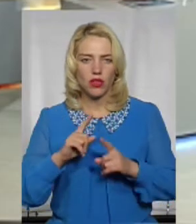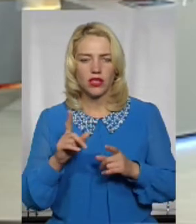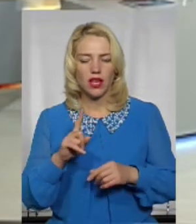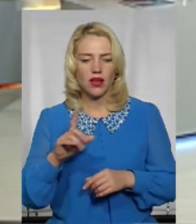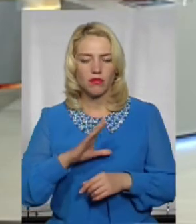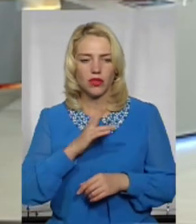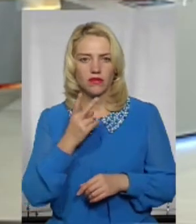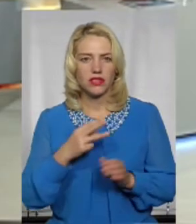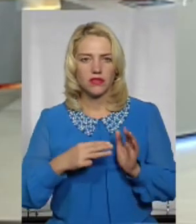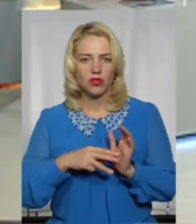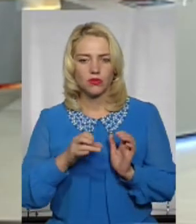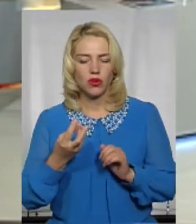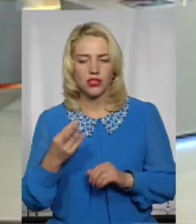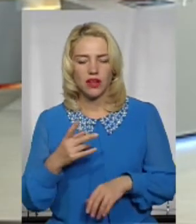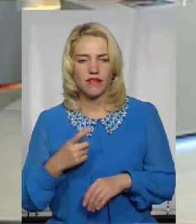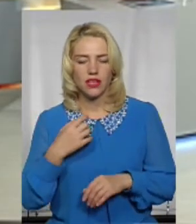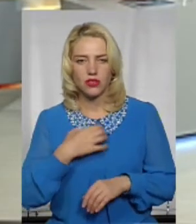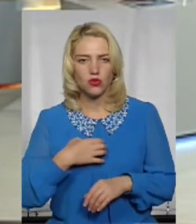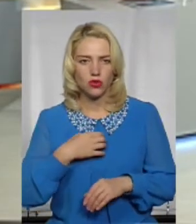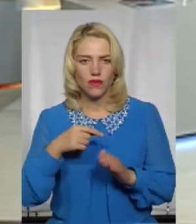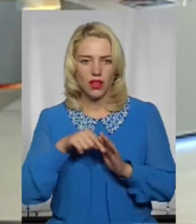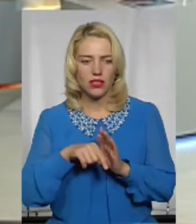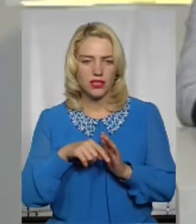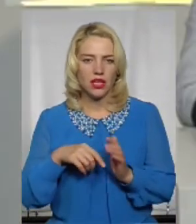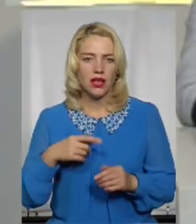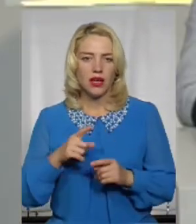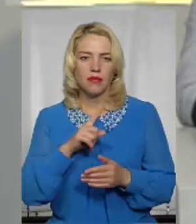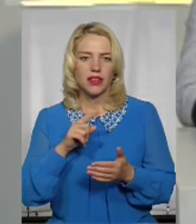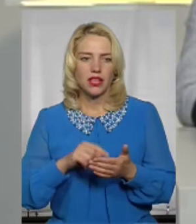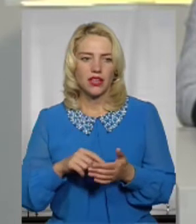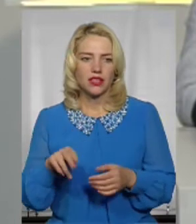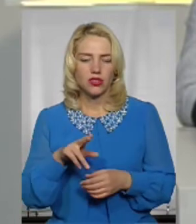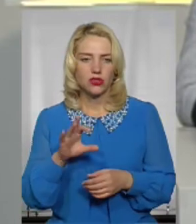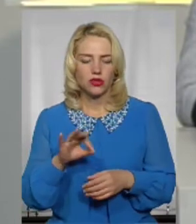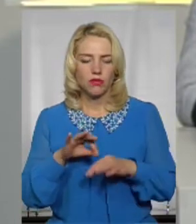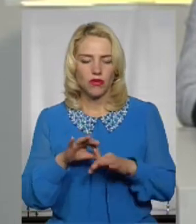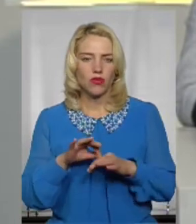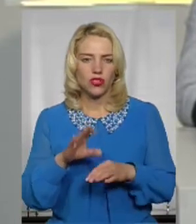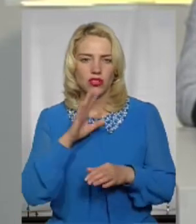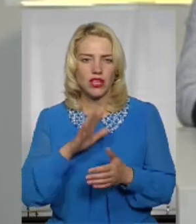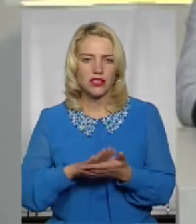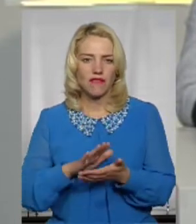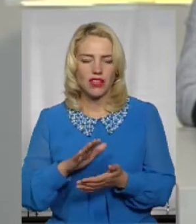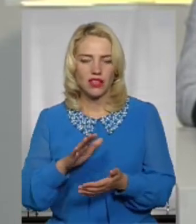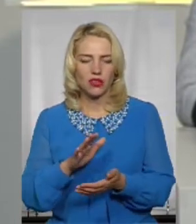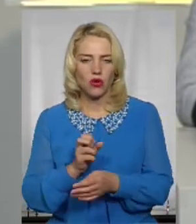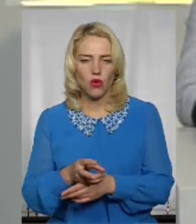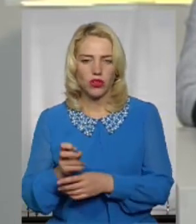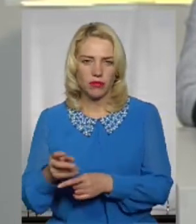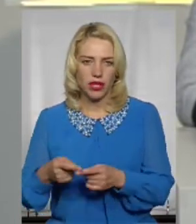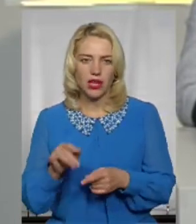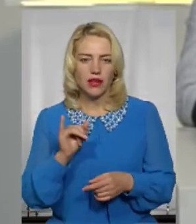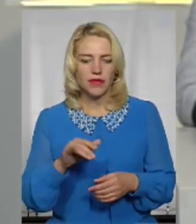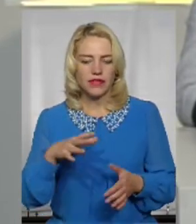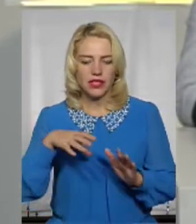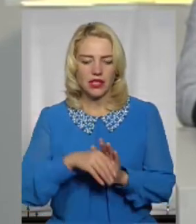28 травня, і стосувалася вона найактуальнішого, напевно, питання – це поводження з відходами. Я, ще будучи в складі